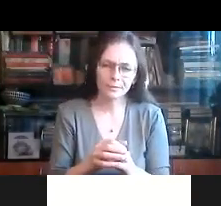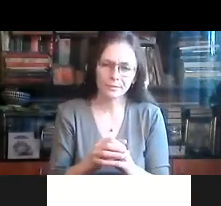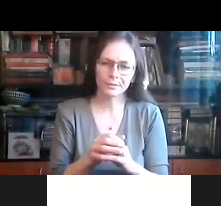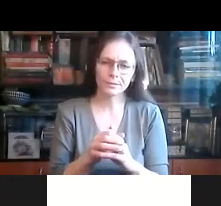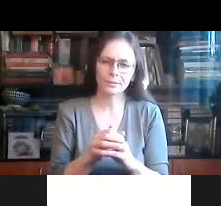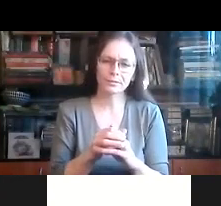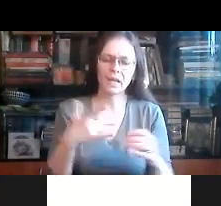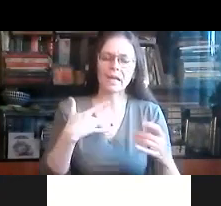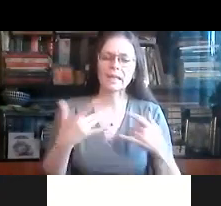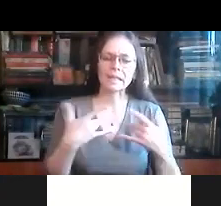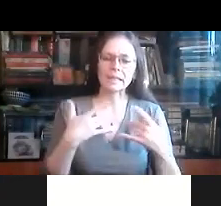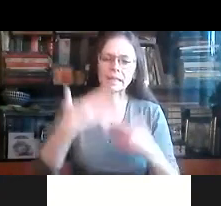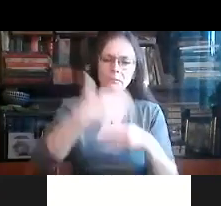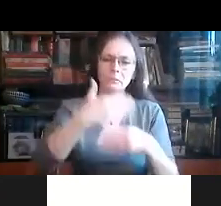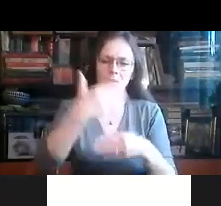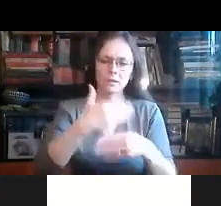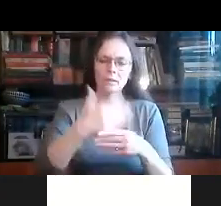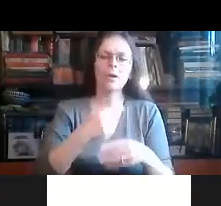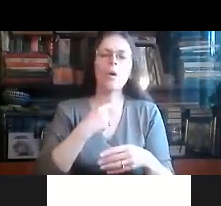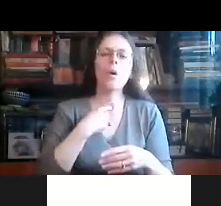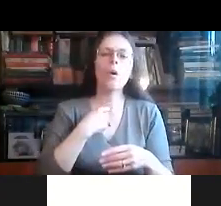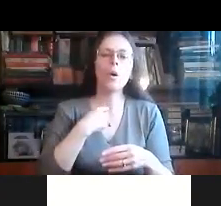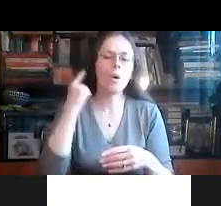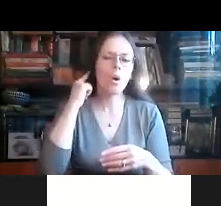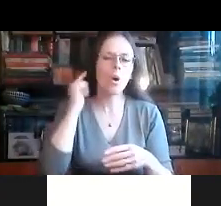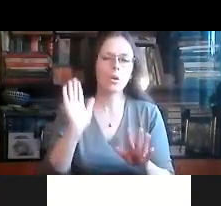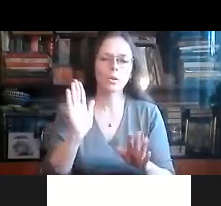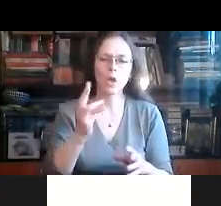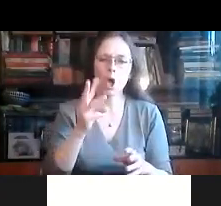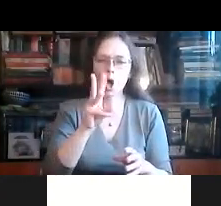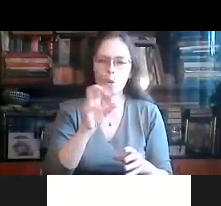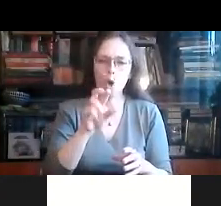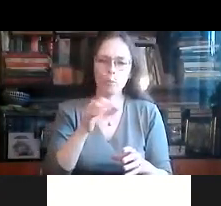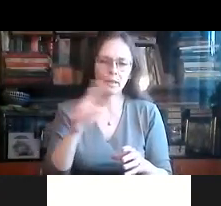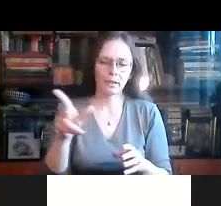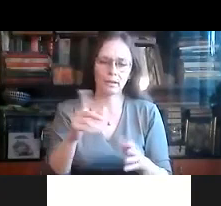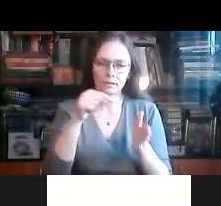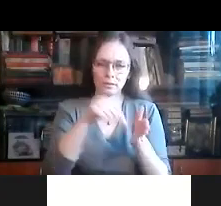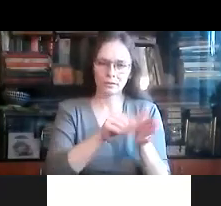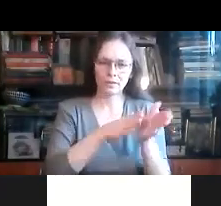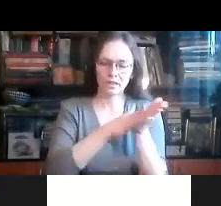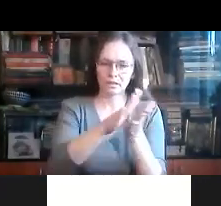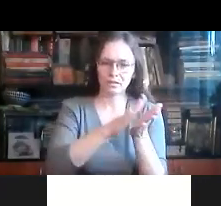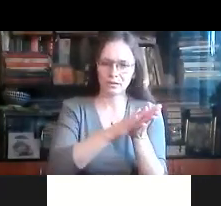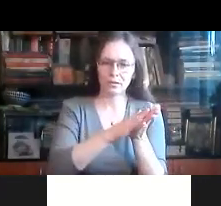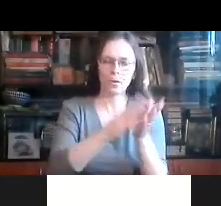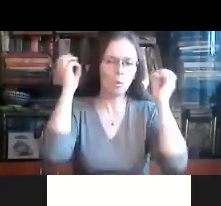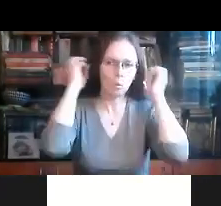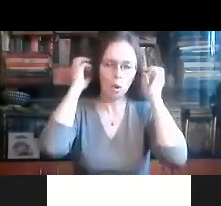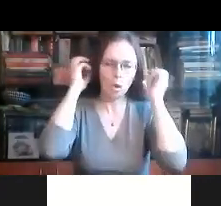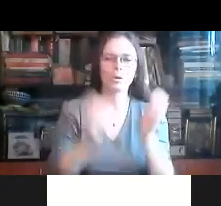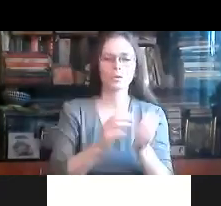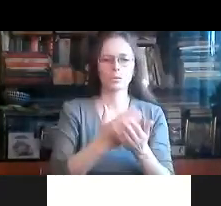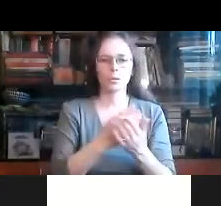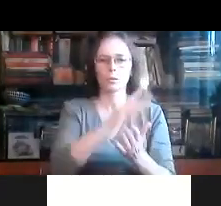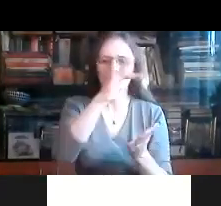аудиоспектакль, мобильное приложение в телефоне, вы в наушниках идете по городу и слушаете историю брестских евреев,